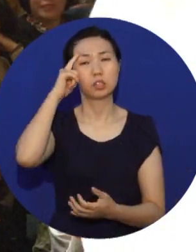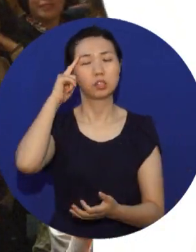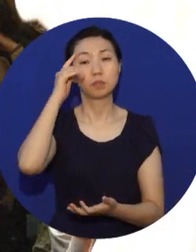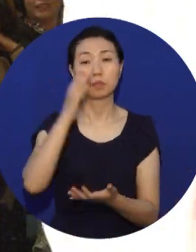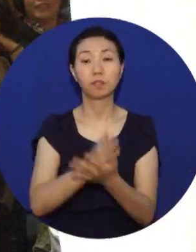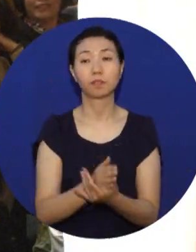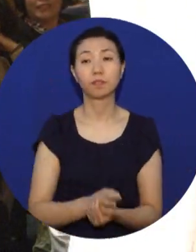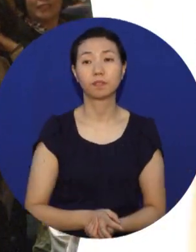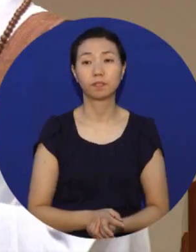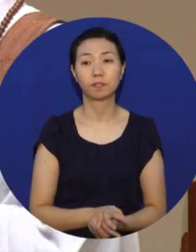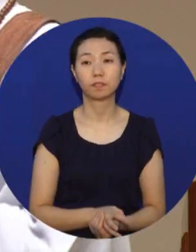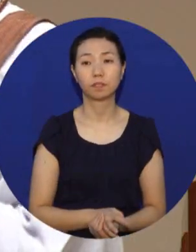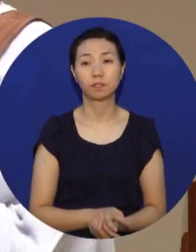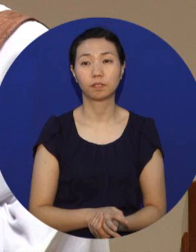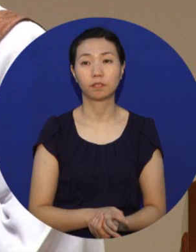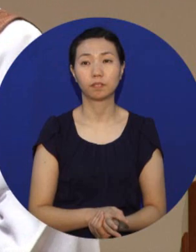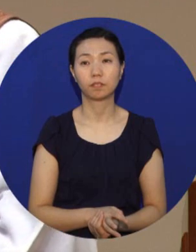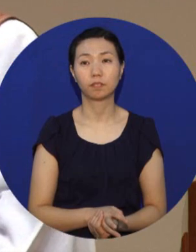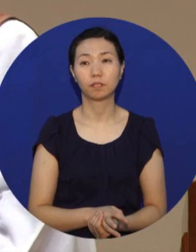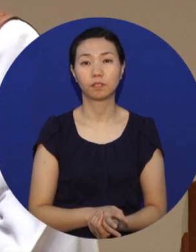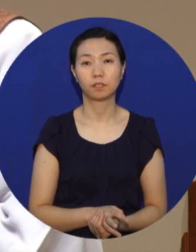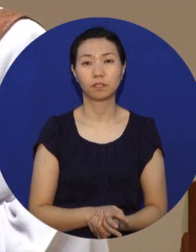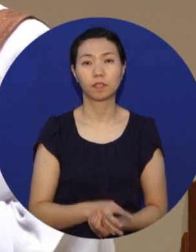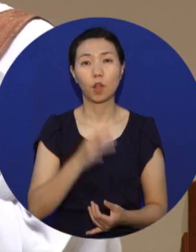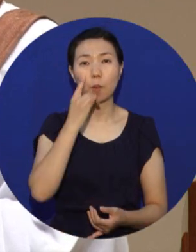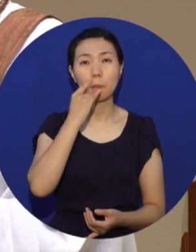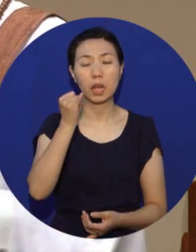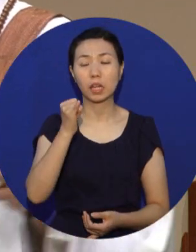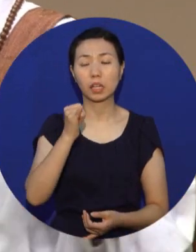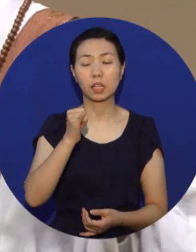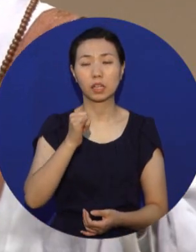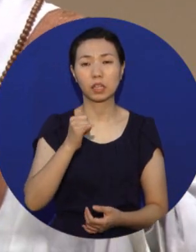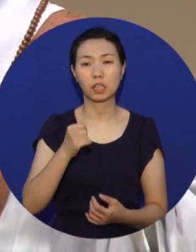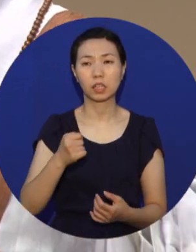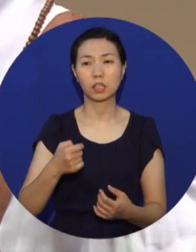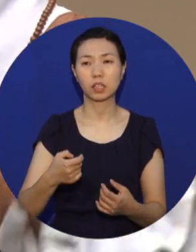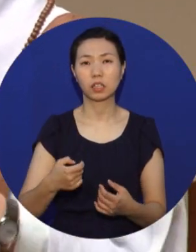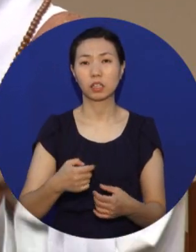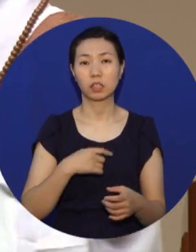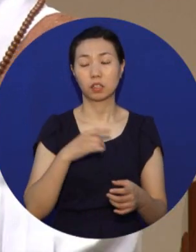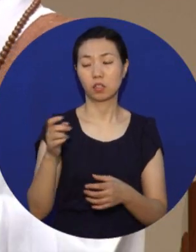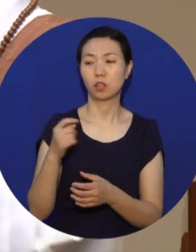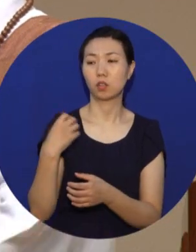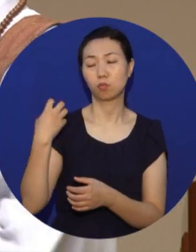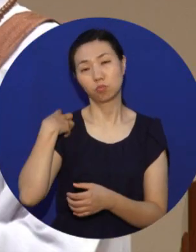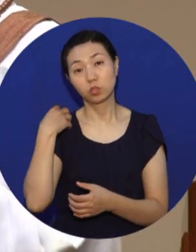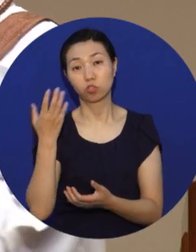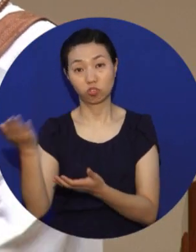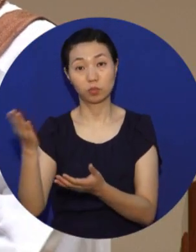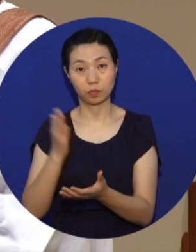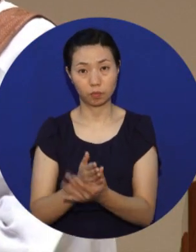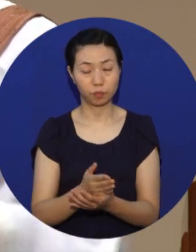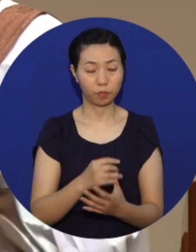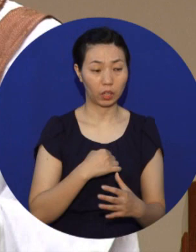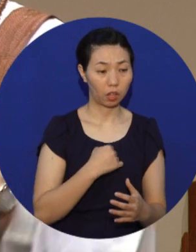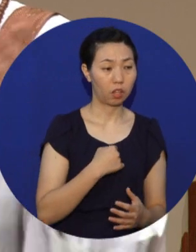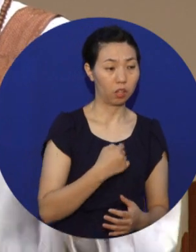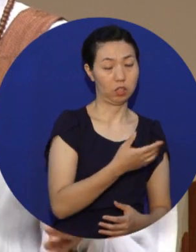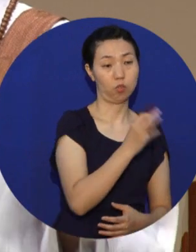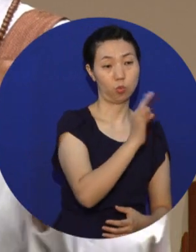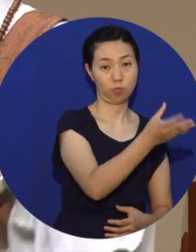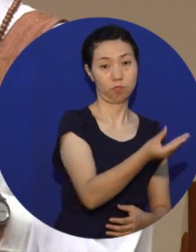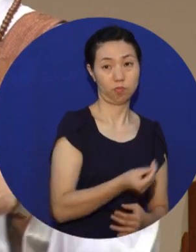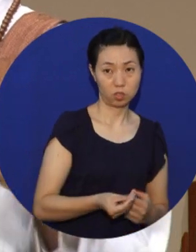내가 어머니한테 빚을 지면 절대로 안 되고 그리고 또 내가 빚 안 지고 내 인생을 살아가는데